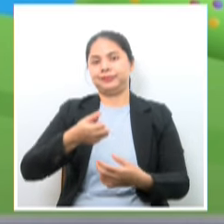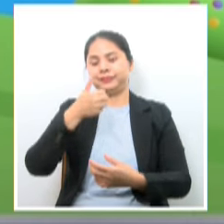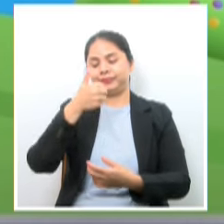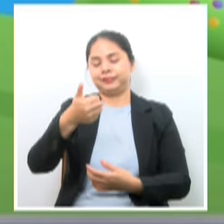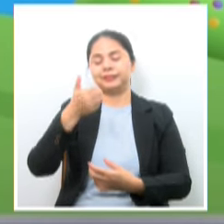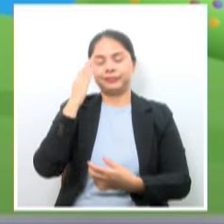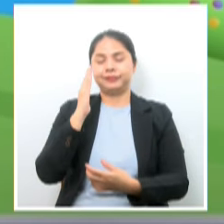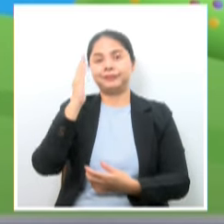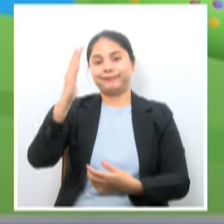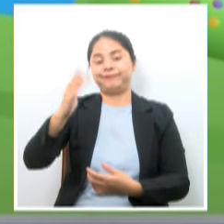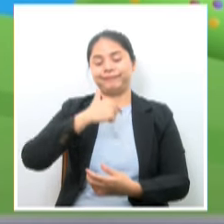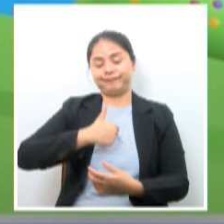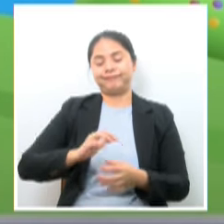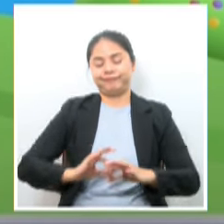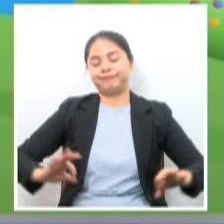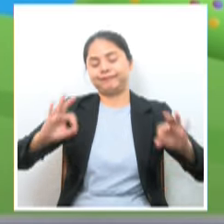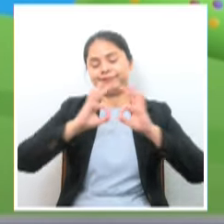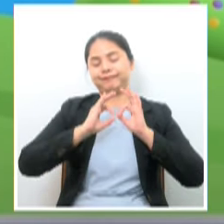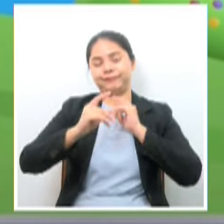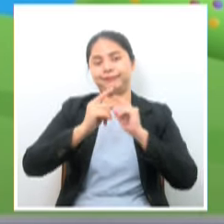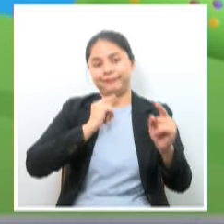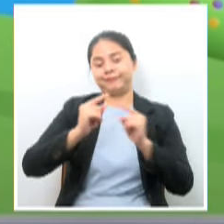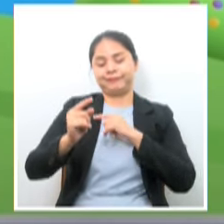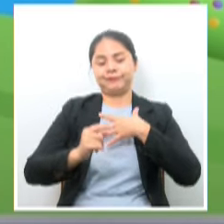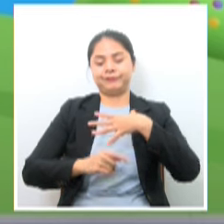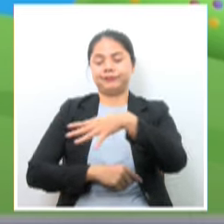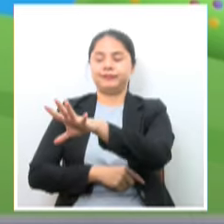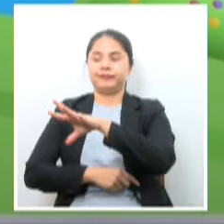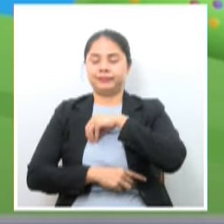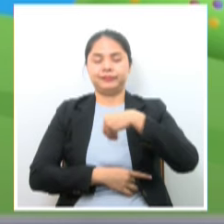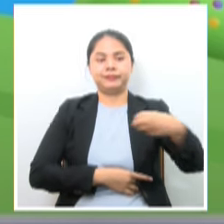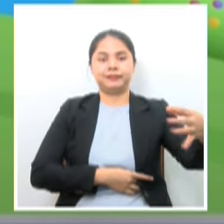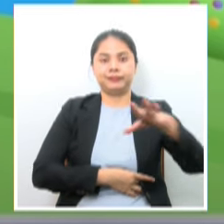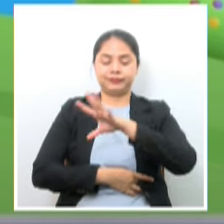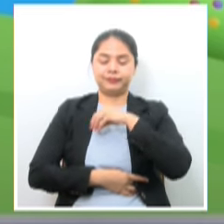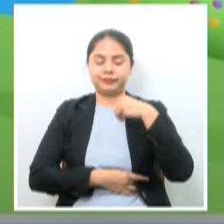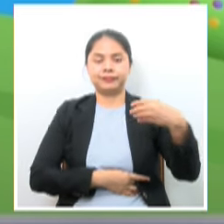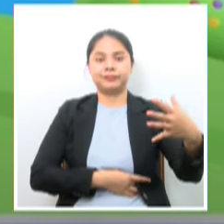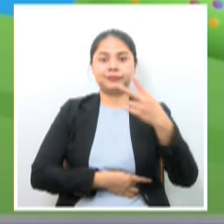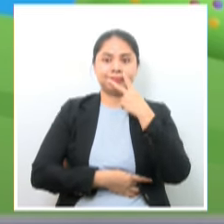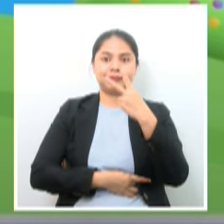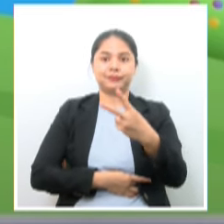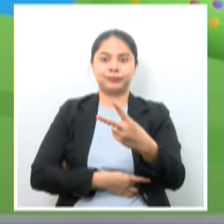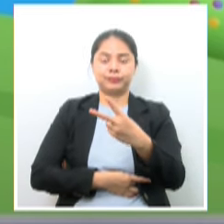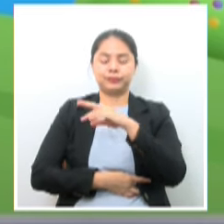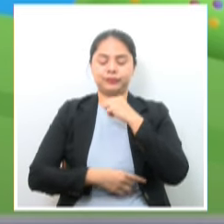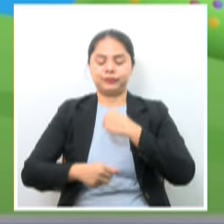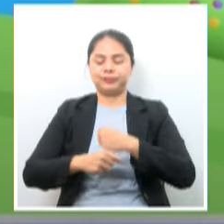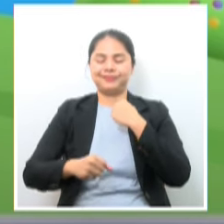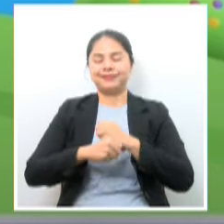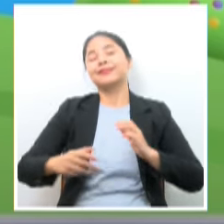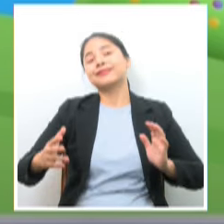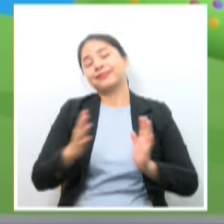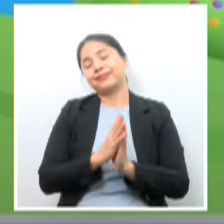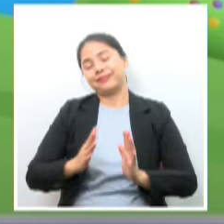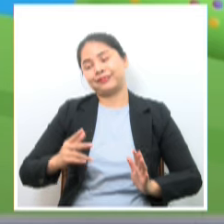ะเป็นบุคคลสำคัญที่จะสื่อสารระหว่างสปท.ไปยังรัฐมนตรีว่าการกระทรวงศึกษาธิการและรัฐบาลเพื่อให้เราทำงานอยู่ร่วมกันแ